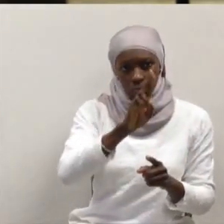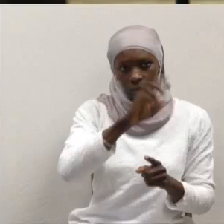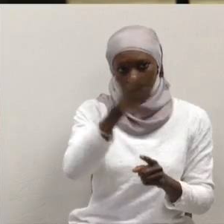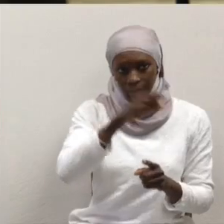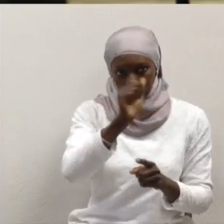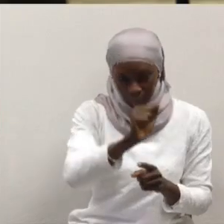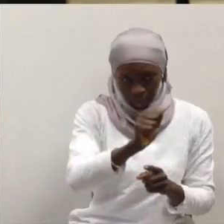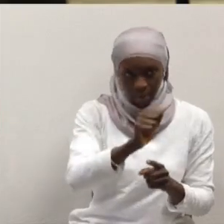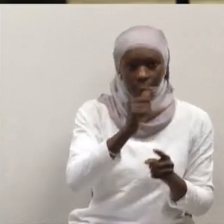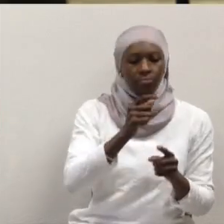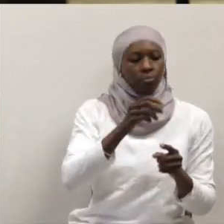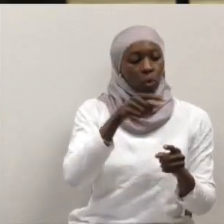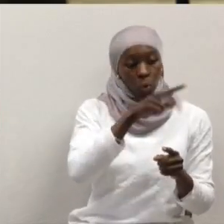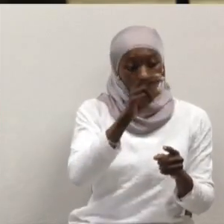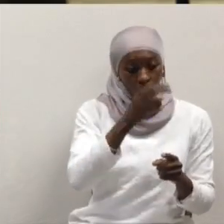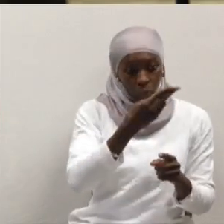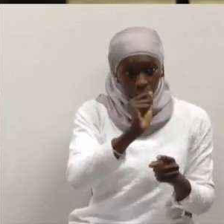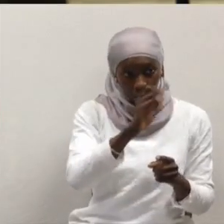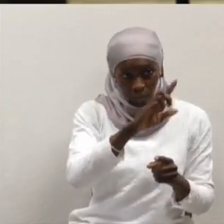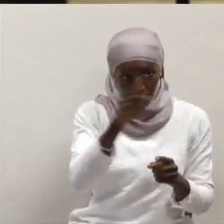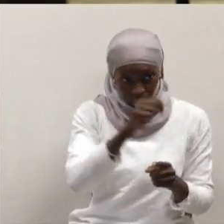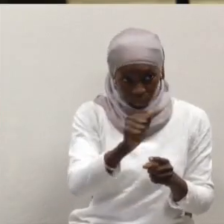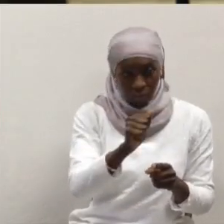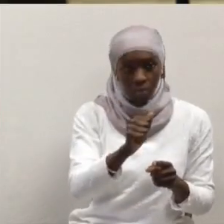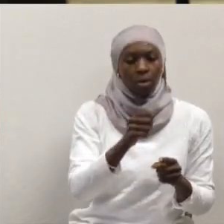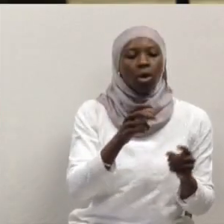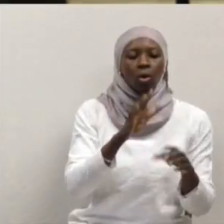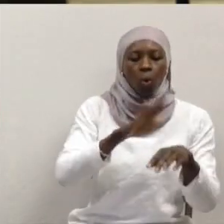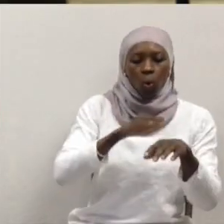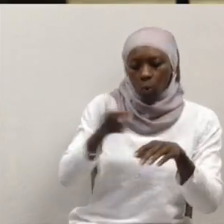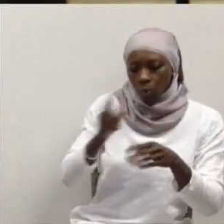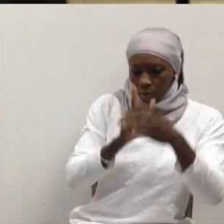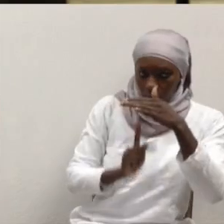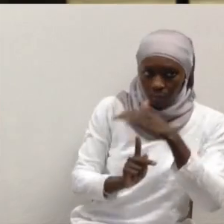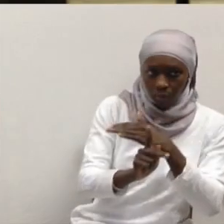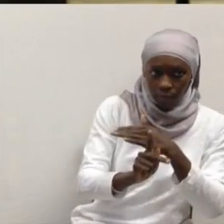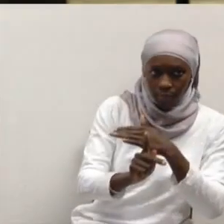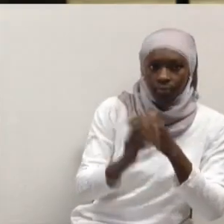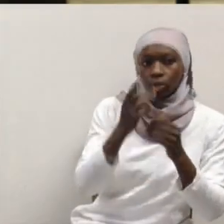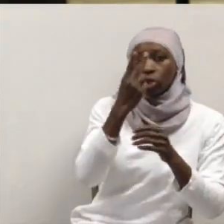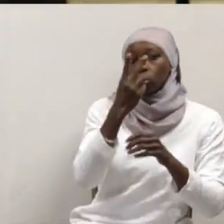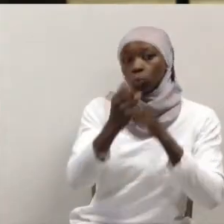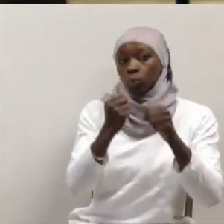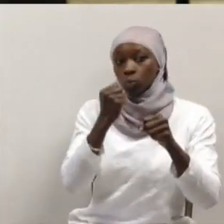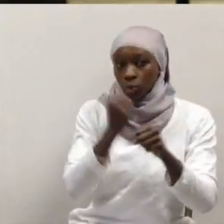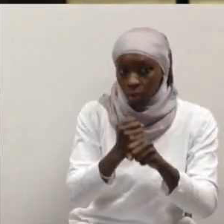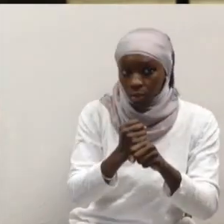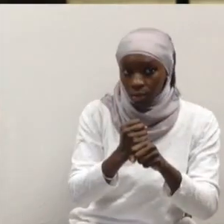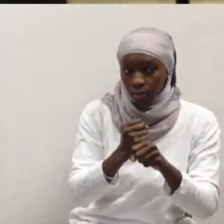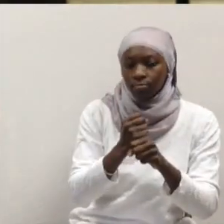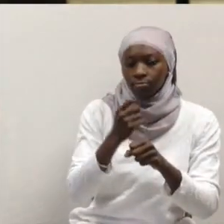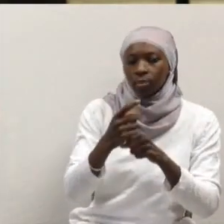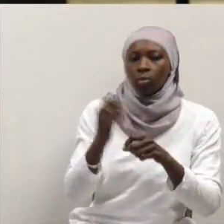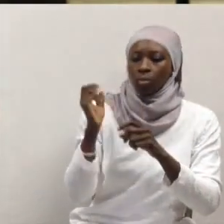in 2 years, the Prophet ﷺ came back opening Mecca. Why are we going through this whole